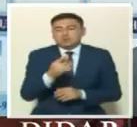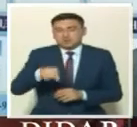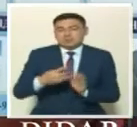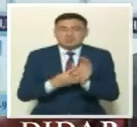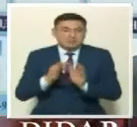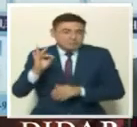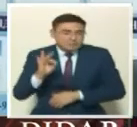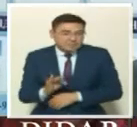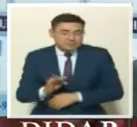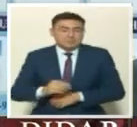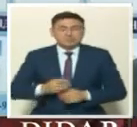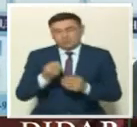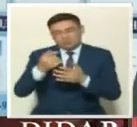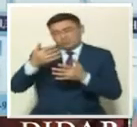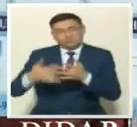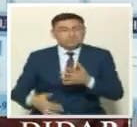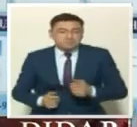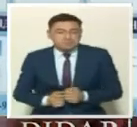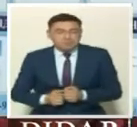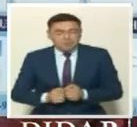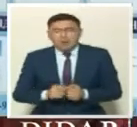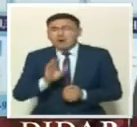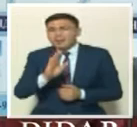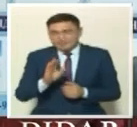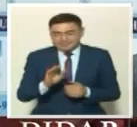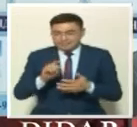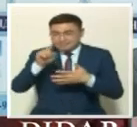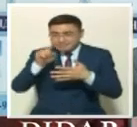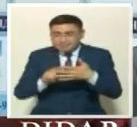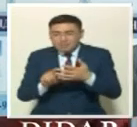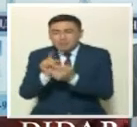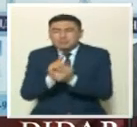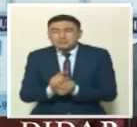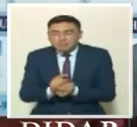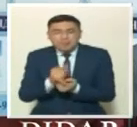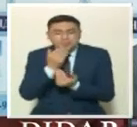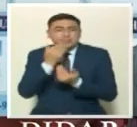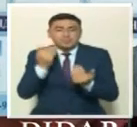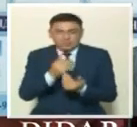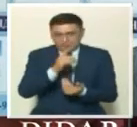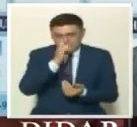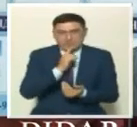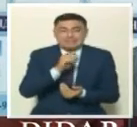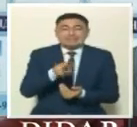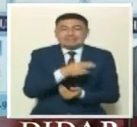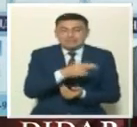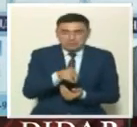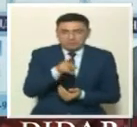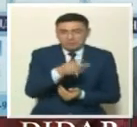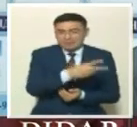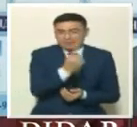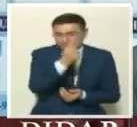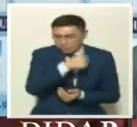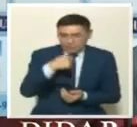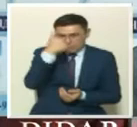34,9% и другие лекарства. Следует отметить, что последний пересмотр был в декабре 2021 года.